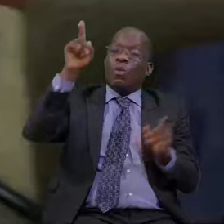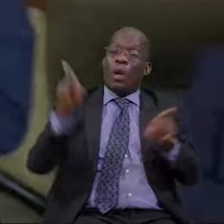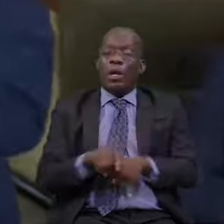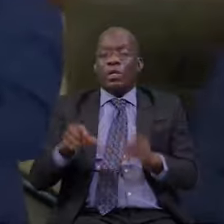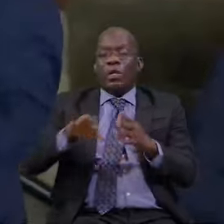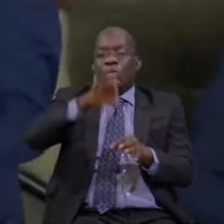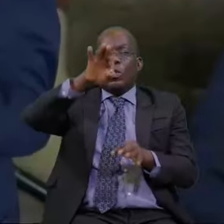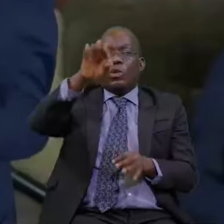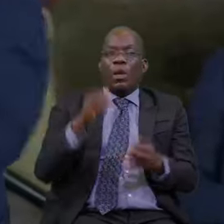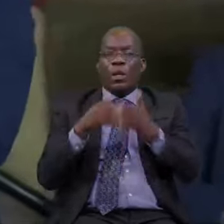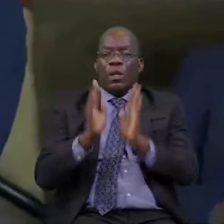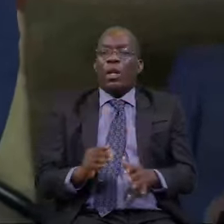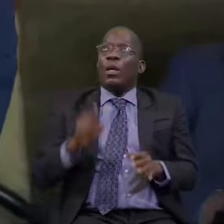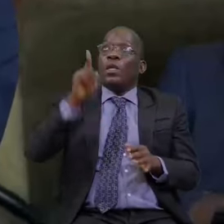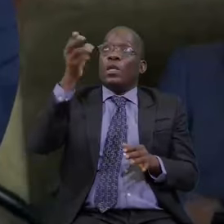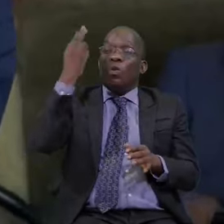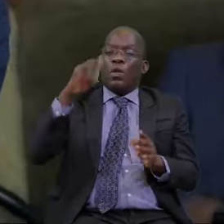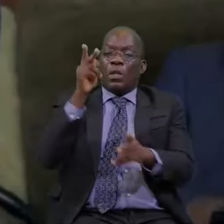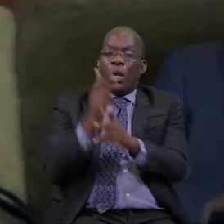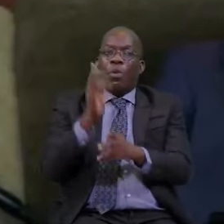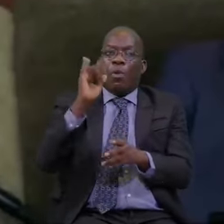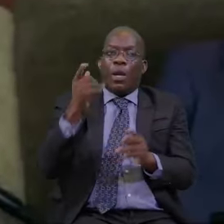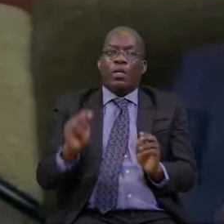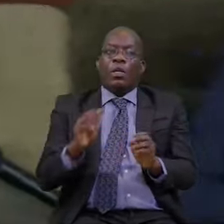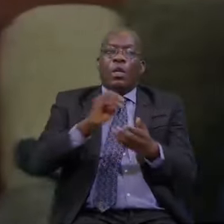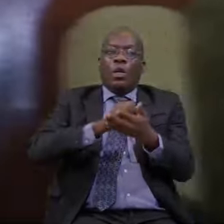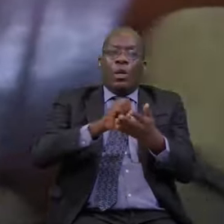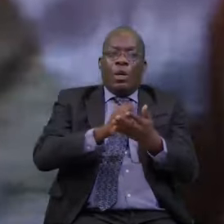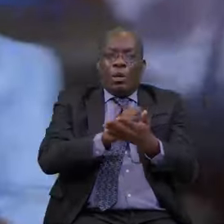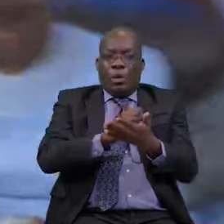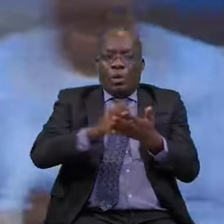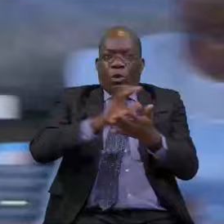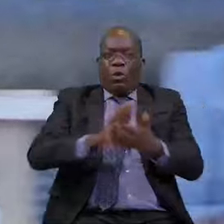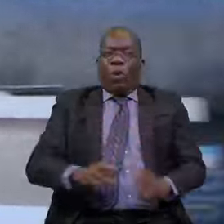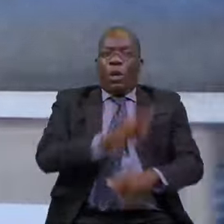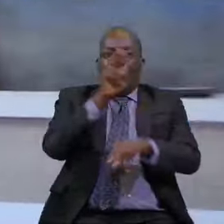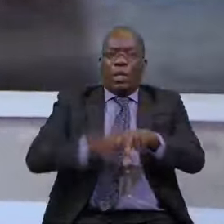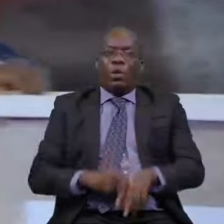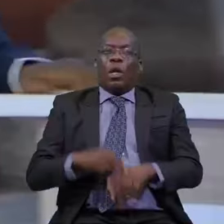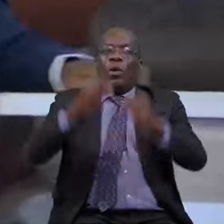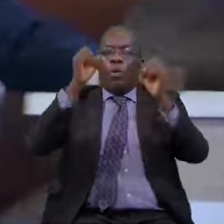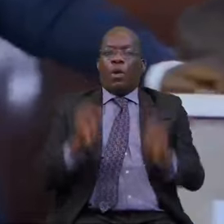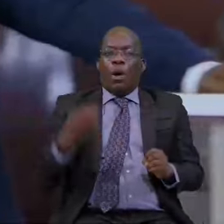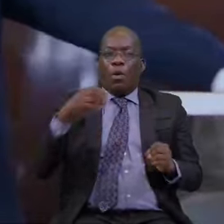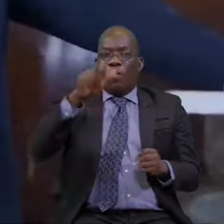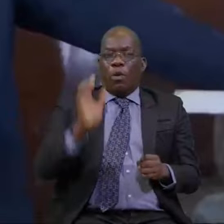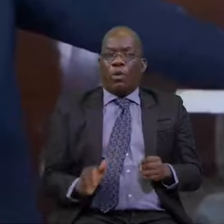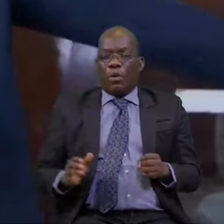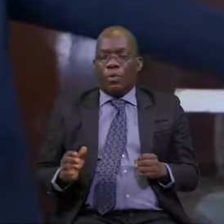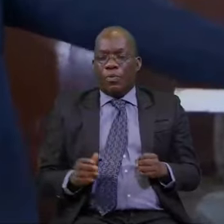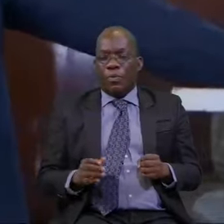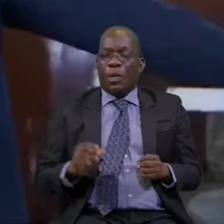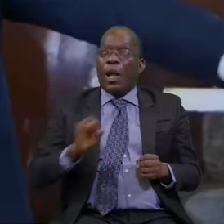spirituel parce qu'il est soutenu par la puissance surnaturelle du Seigneur. Et Christ